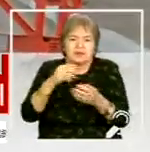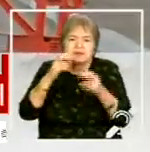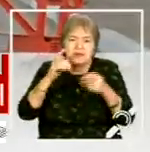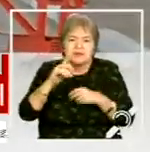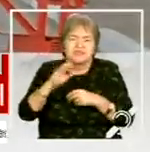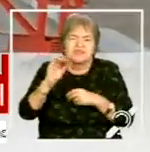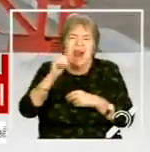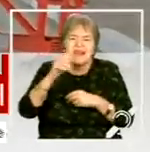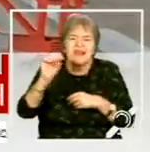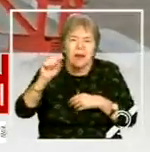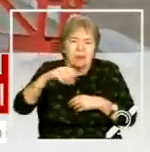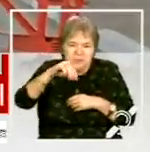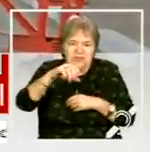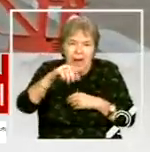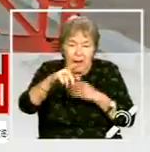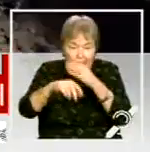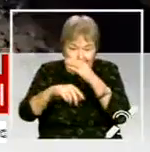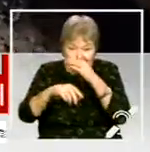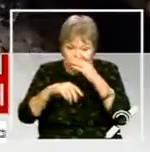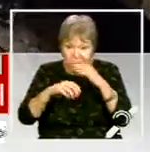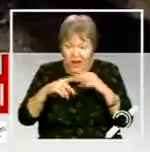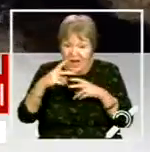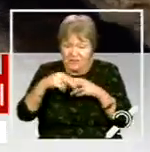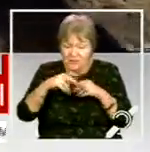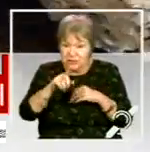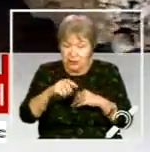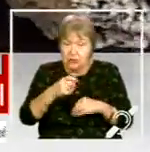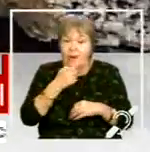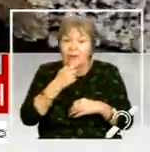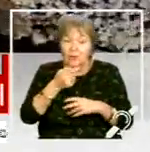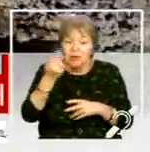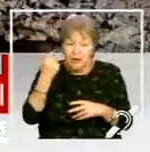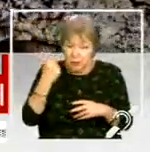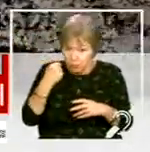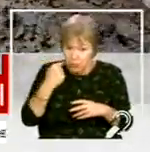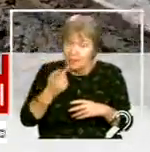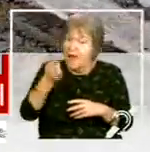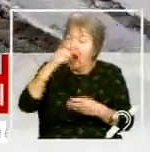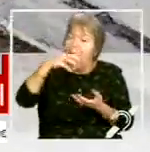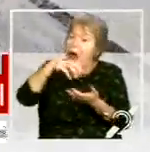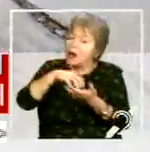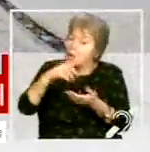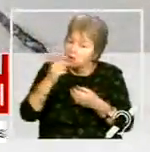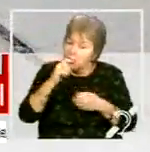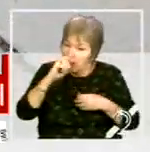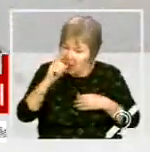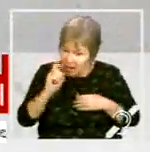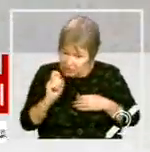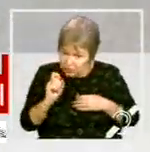Important de precizat este faptul că la finalul anului trecut, într-o altă zonă a orașului,